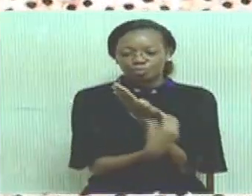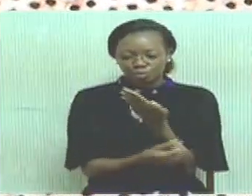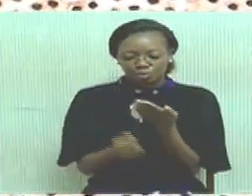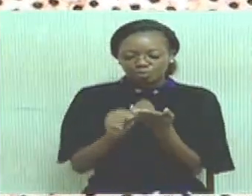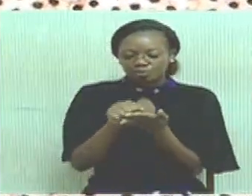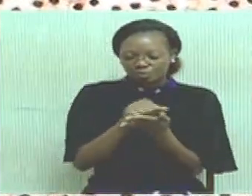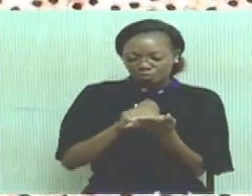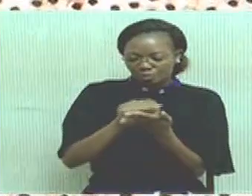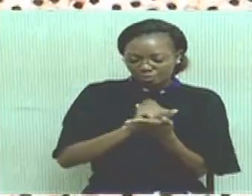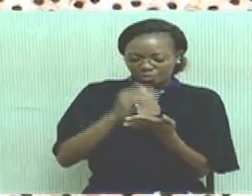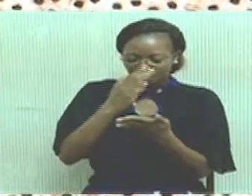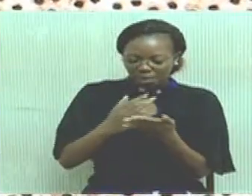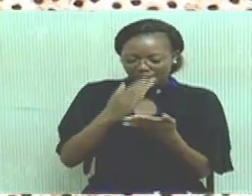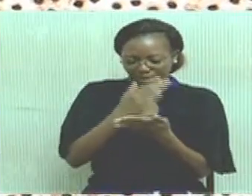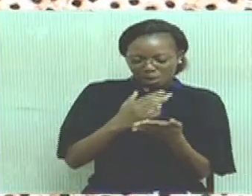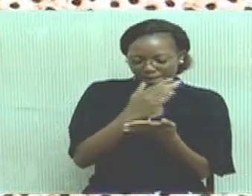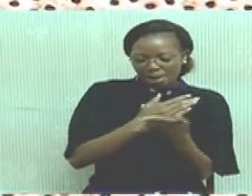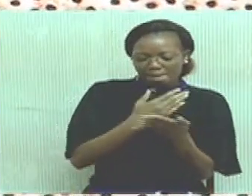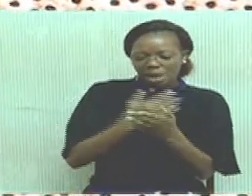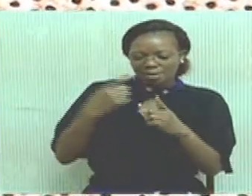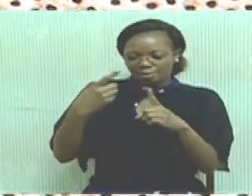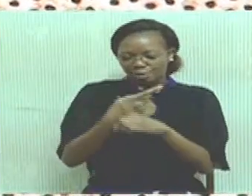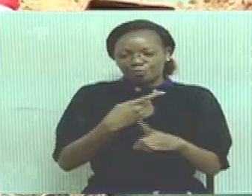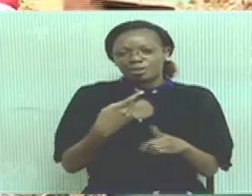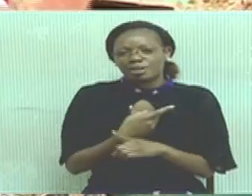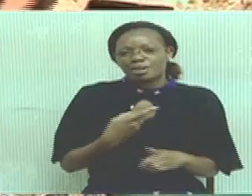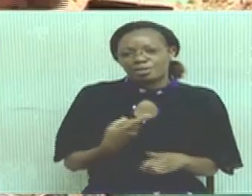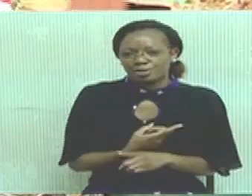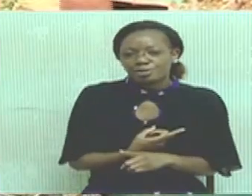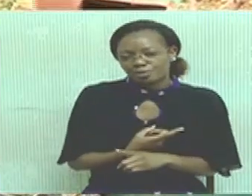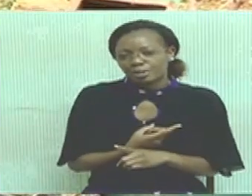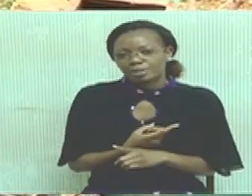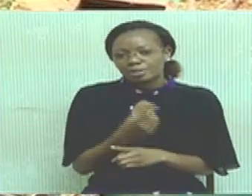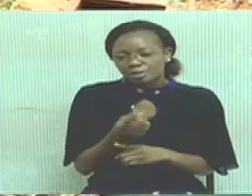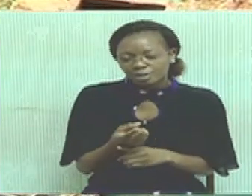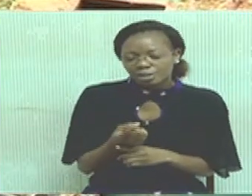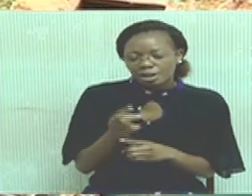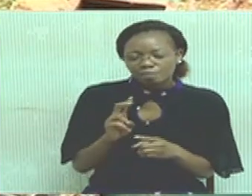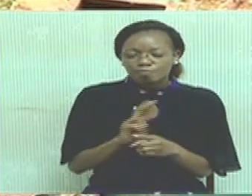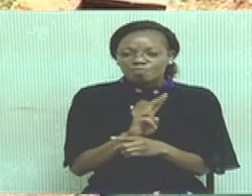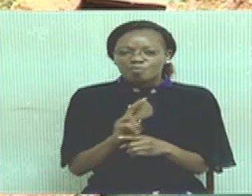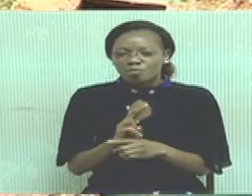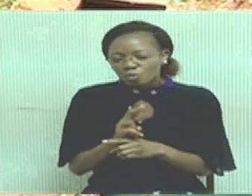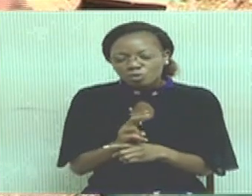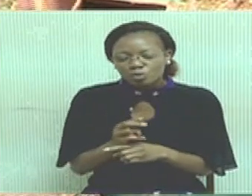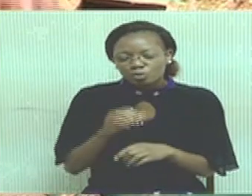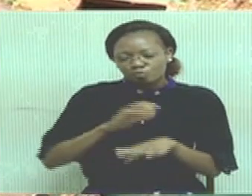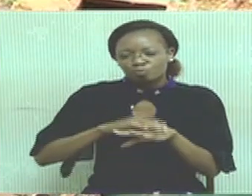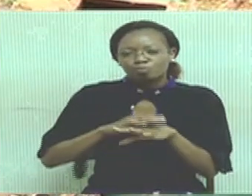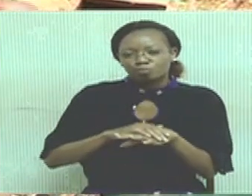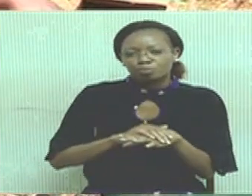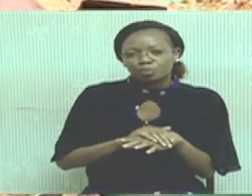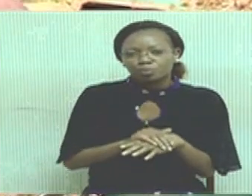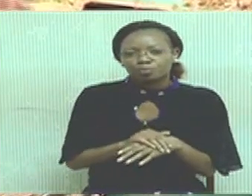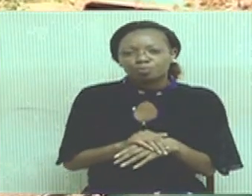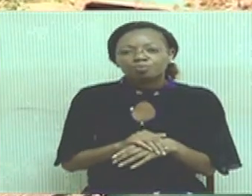ya kusaga ile majani mabichi. Sasa hii ukiweka, unasiaga ile majani mabichi. Na manake, pahali ya